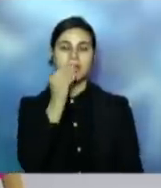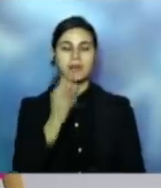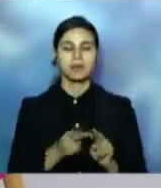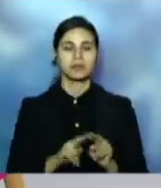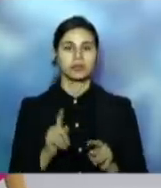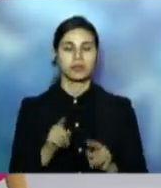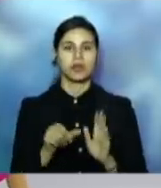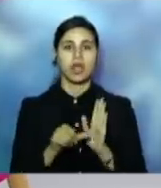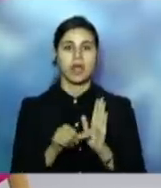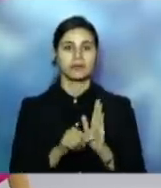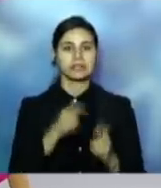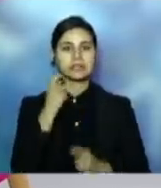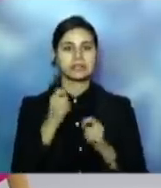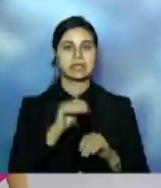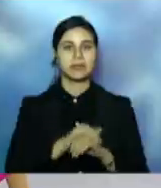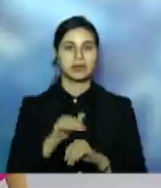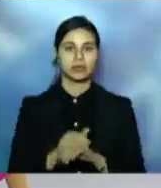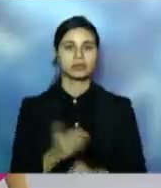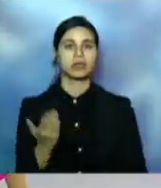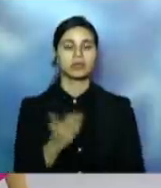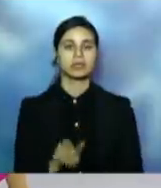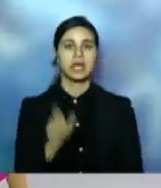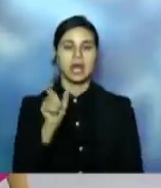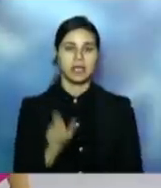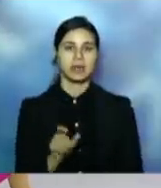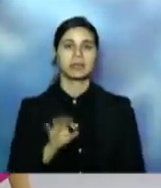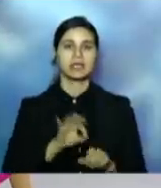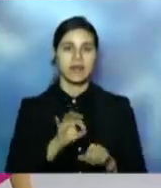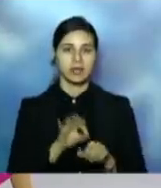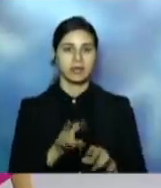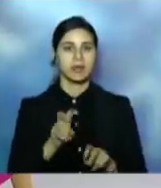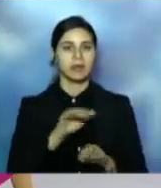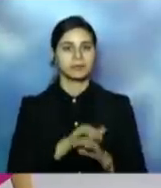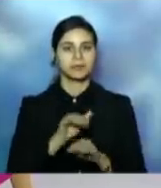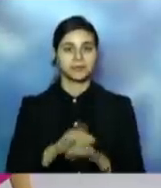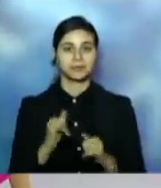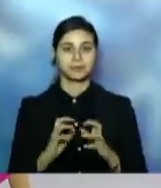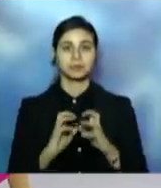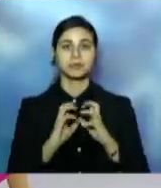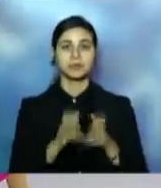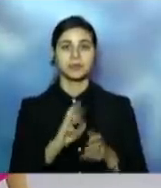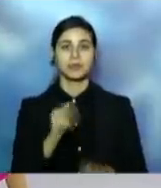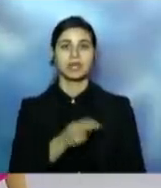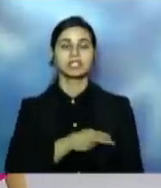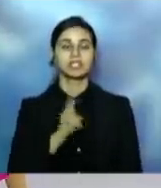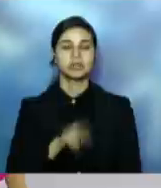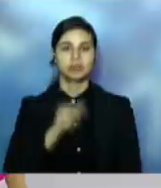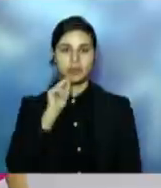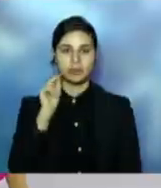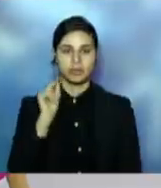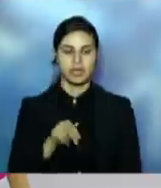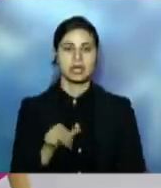რომ 6 ძირითადი ფაქტორიდან, რომელიც ადამიანების დაავადებას განაპირობებს დღეს მსოფლიოში და სიკვდილობას